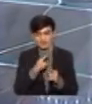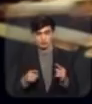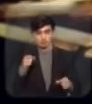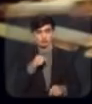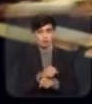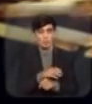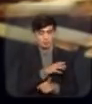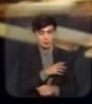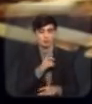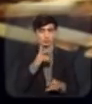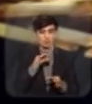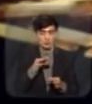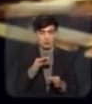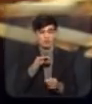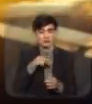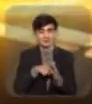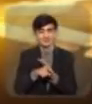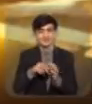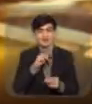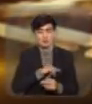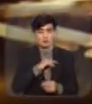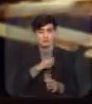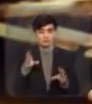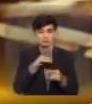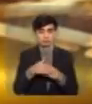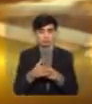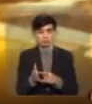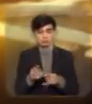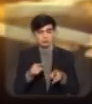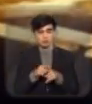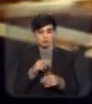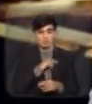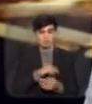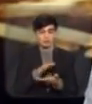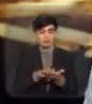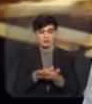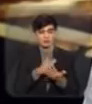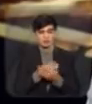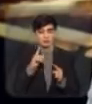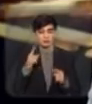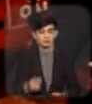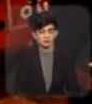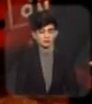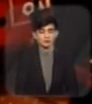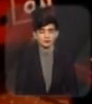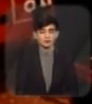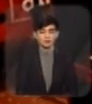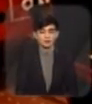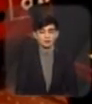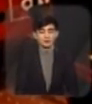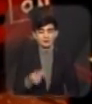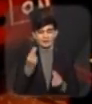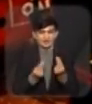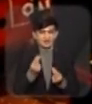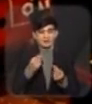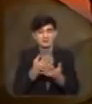еді. Алайда букмекерлік кеңсенің есіктері әлі де айқара ашық тұр екен. Ойын